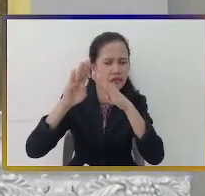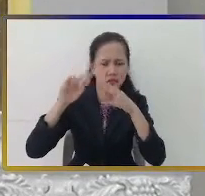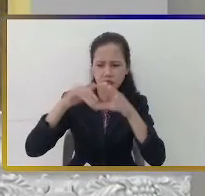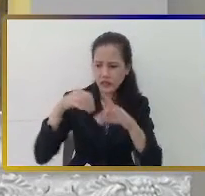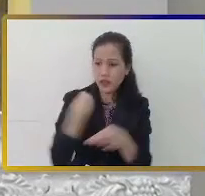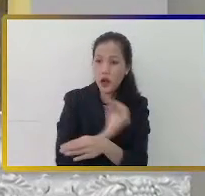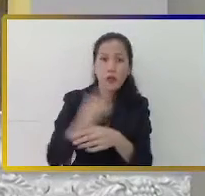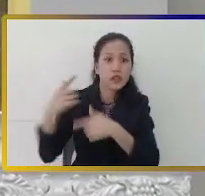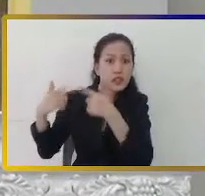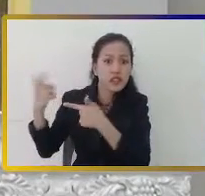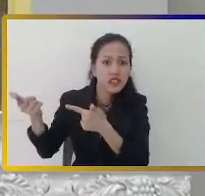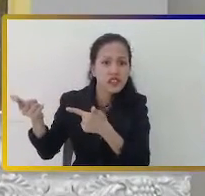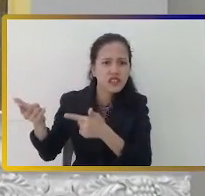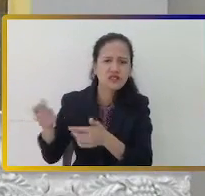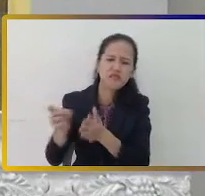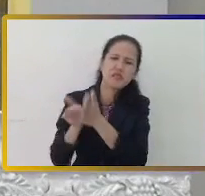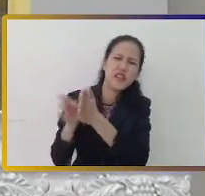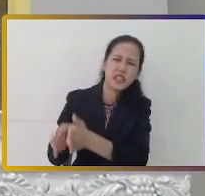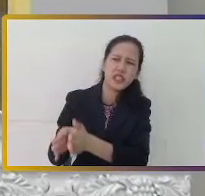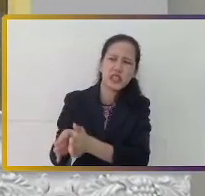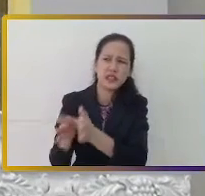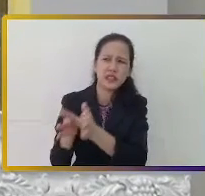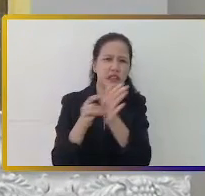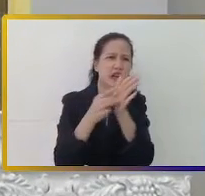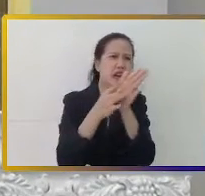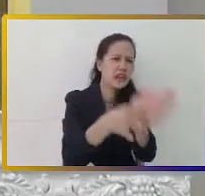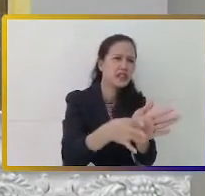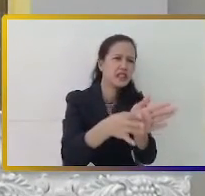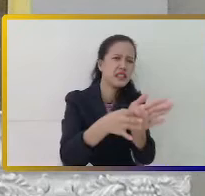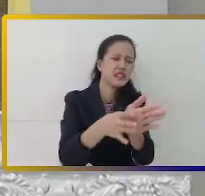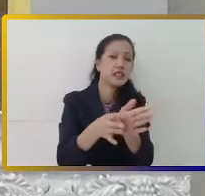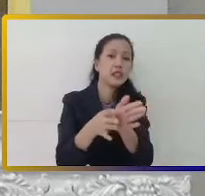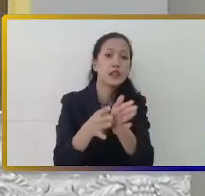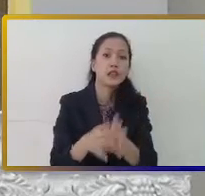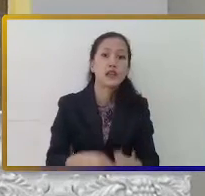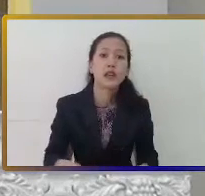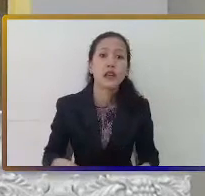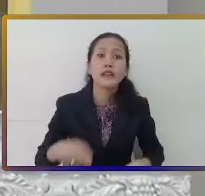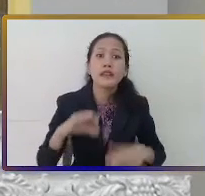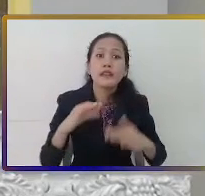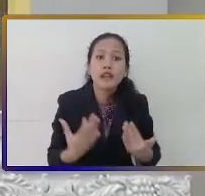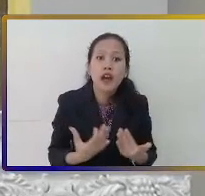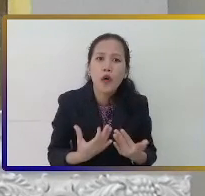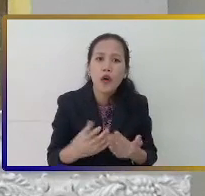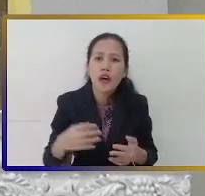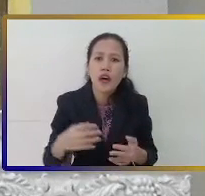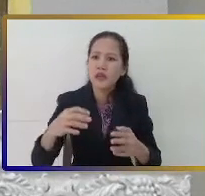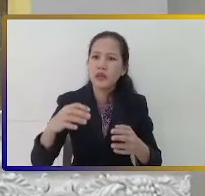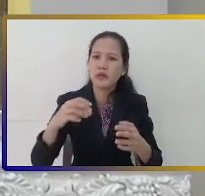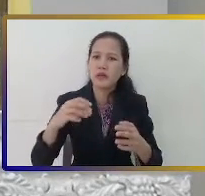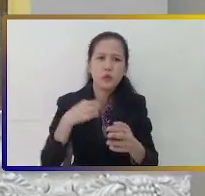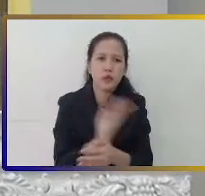eh. Pinuputol na po natin yung pribilehyo ng mga anak natin ay matuto ng salita ng Diyos.